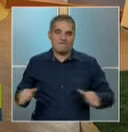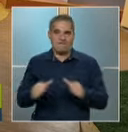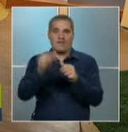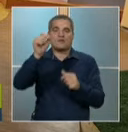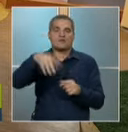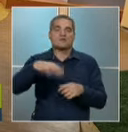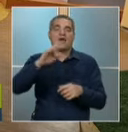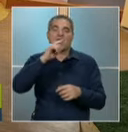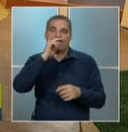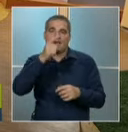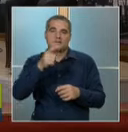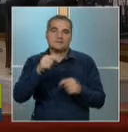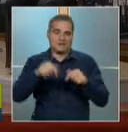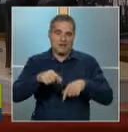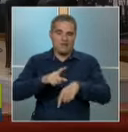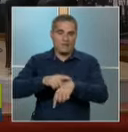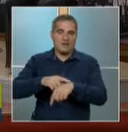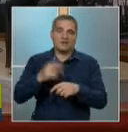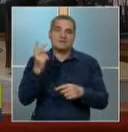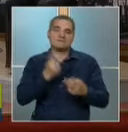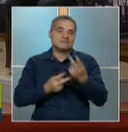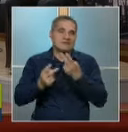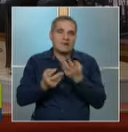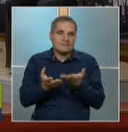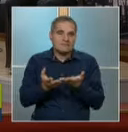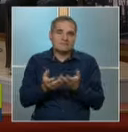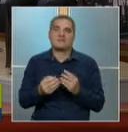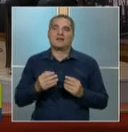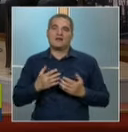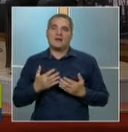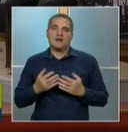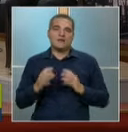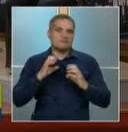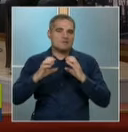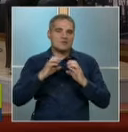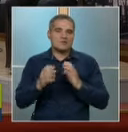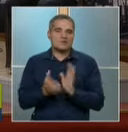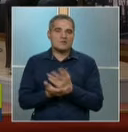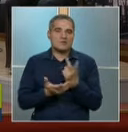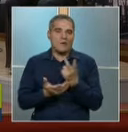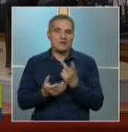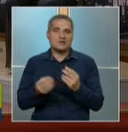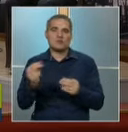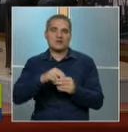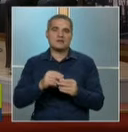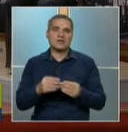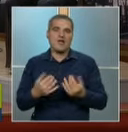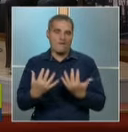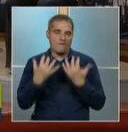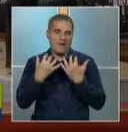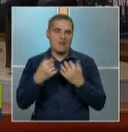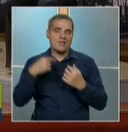гласуване и най-важното. Сега е момента да разберем дали така дискусията между двамата участници е повлияла